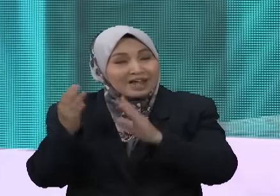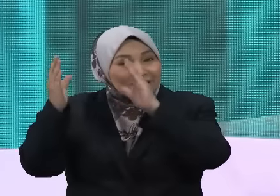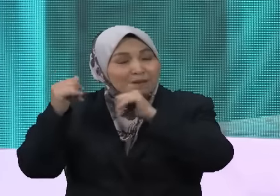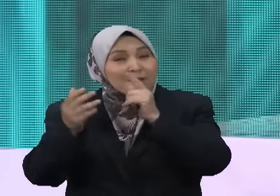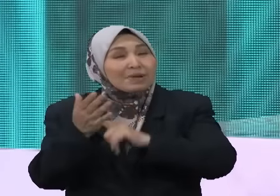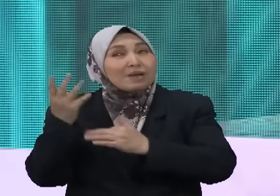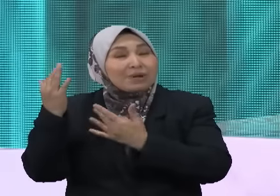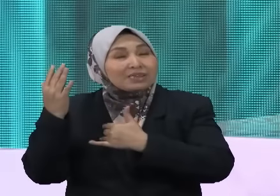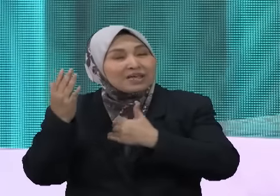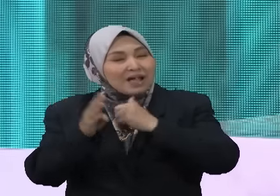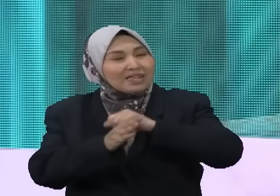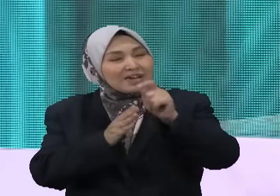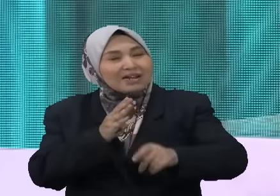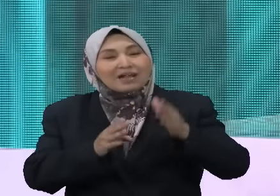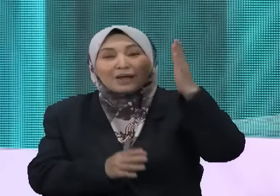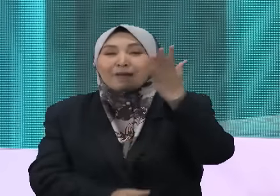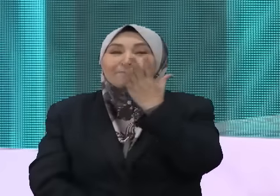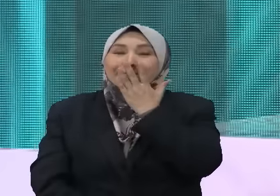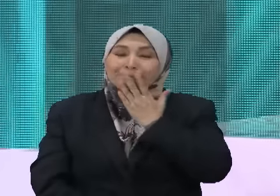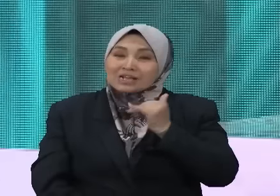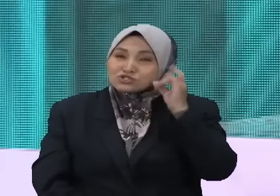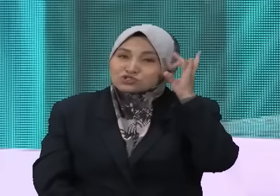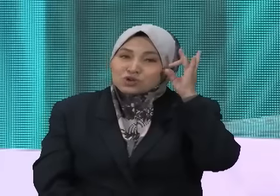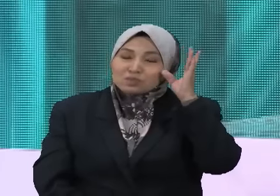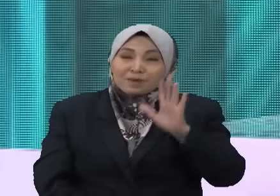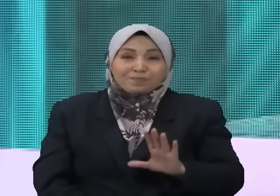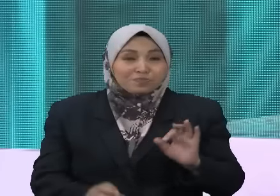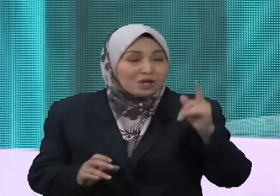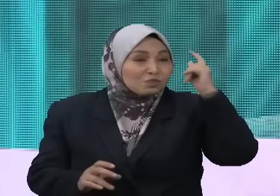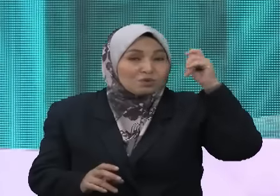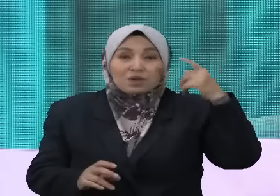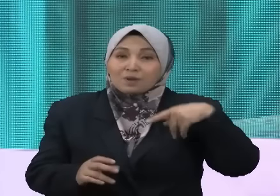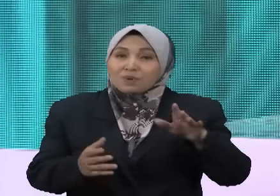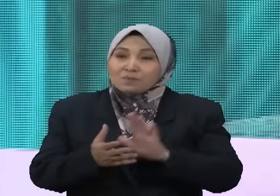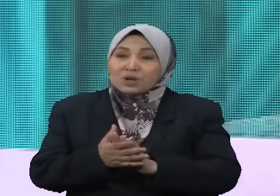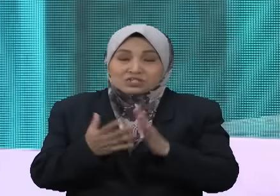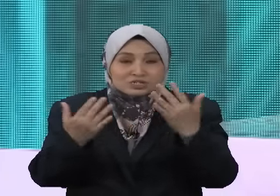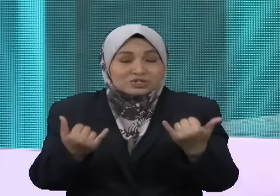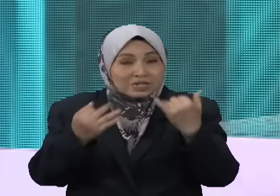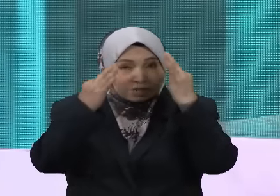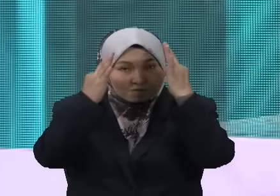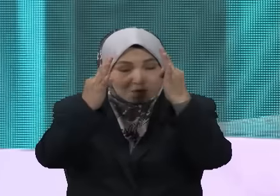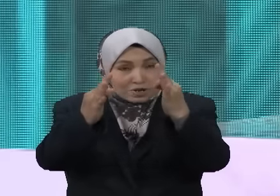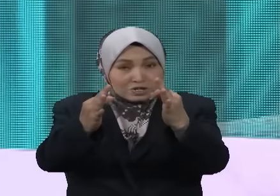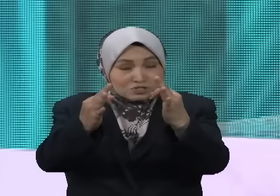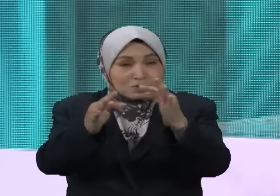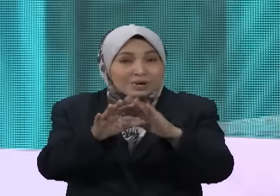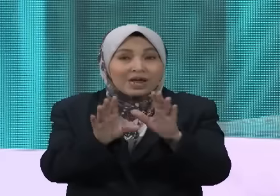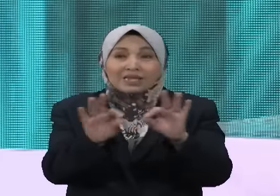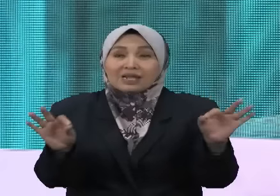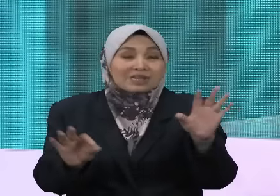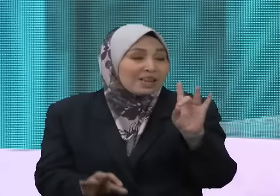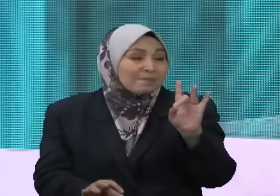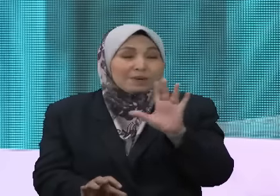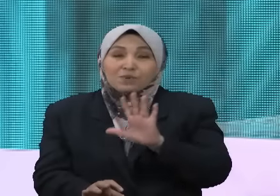menanti insya-allah di hari akhirat adalah manis insya-allah tuan-tuan dan puan-puan sekarang kita nak fokus memberi fokus kita kepada ayat yang